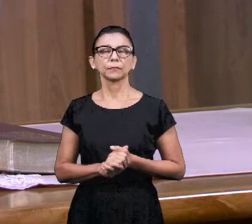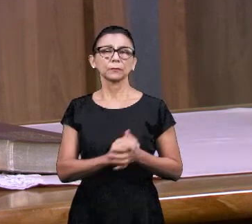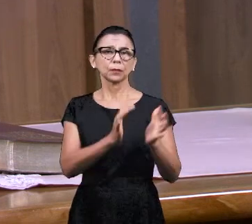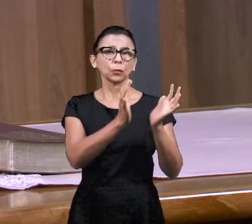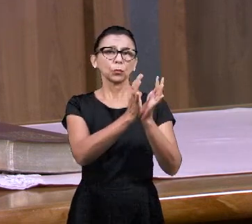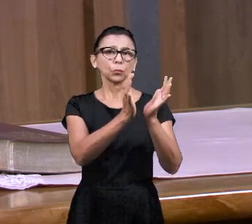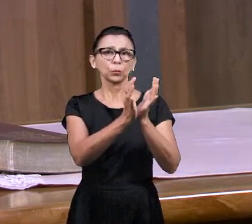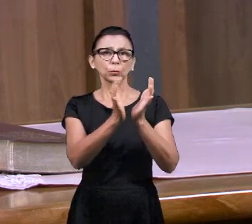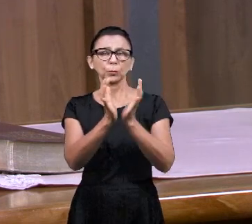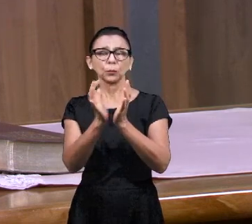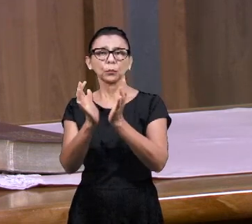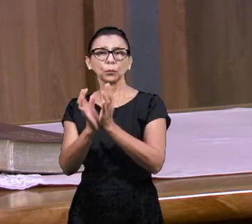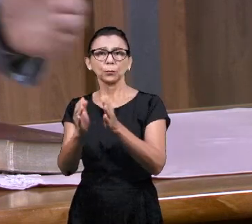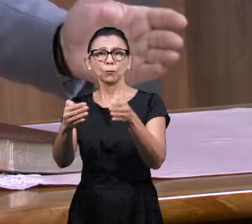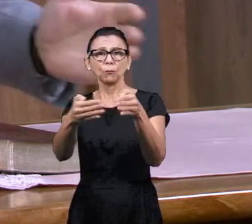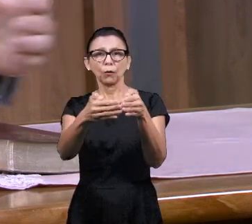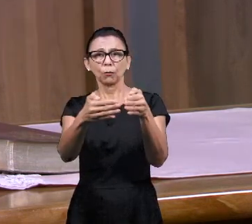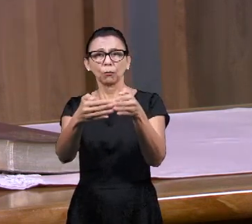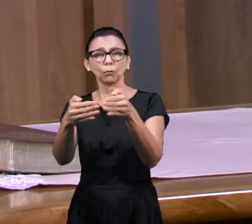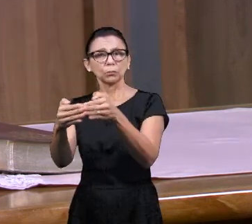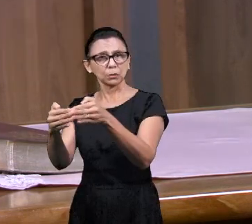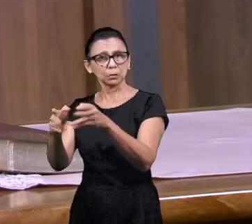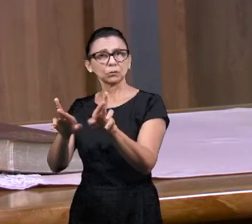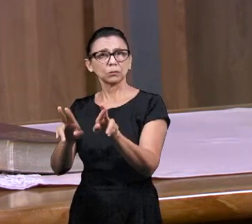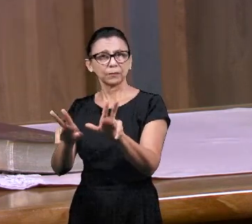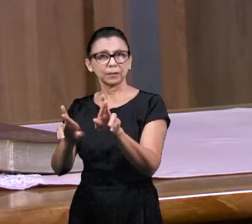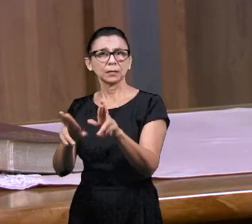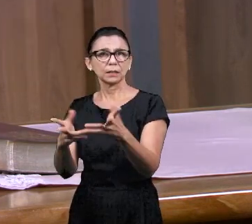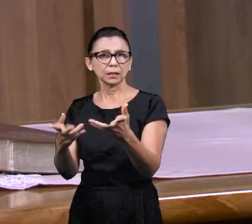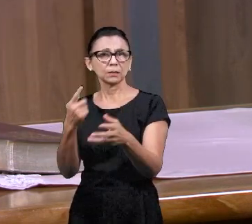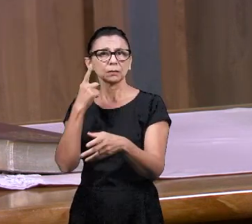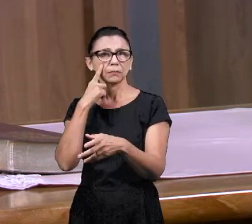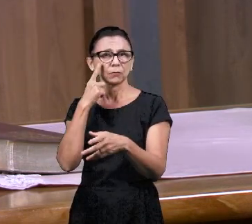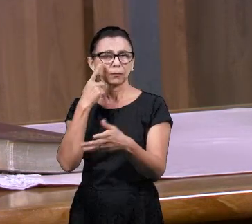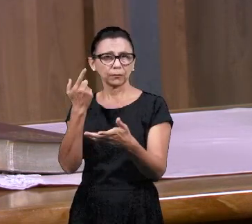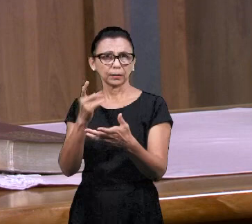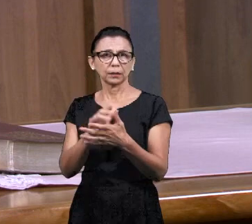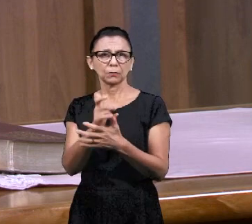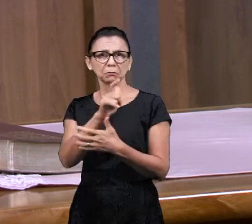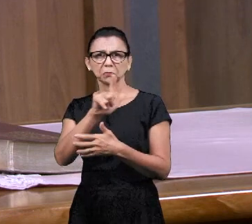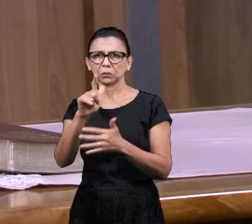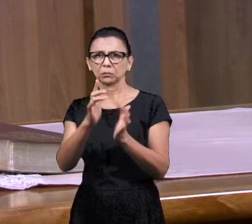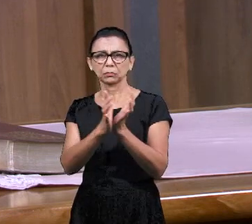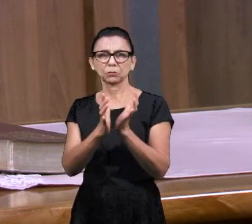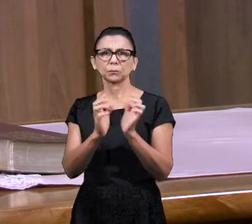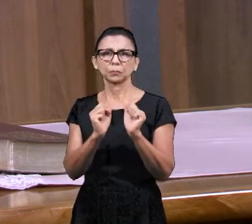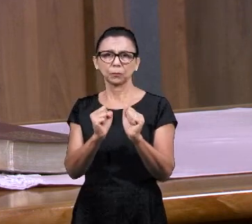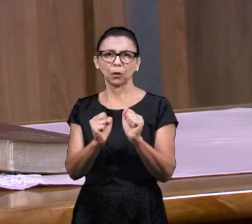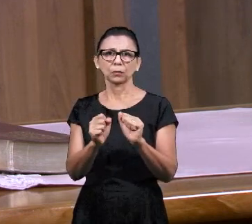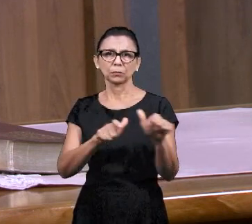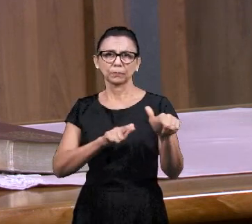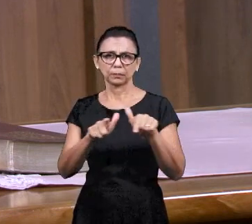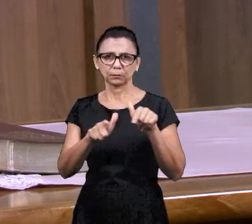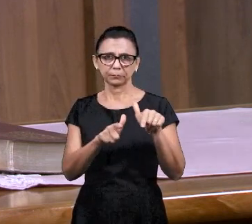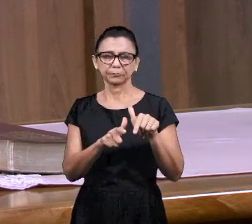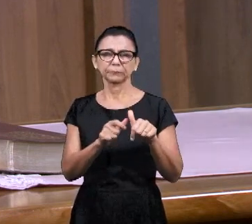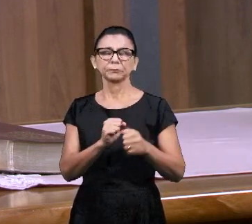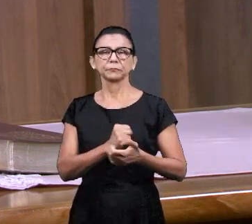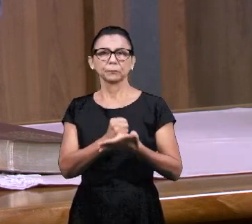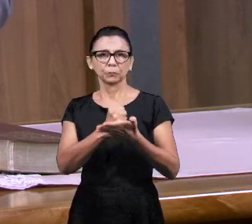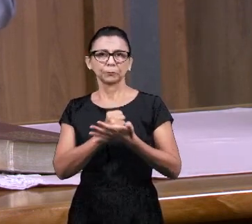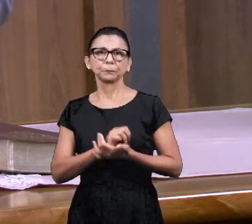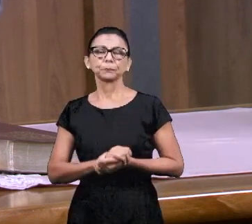ici qui peuvent être répondues tranquillement avec plus d'un groupe de l'Église. Les pasteurs peuvent travailler cela avec leurs églises. Très